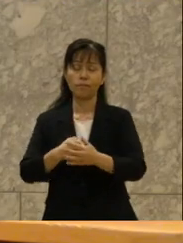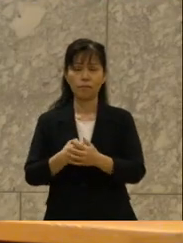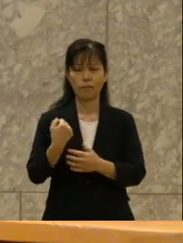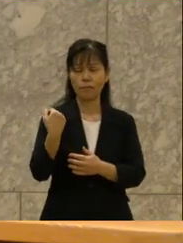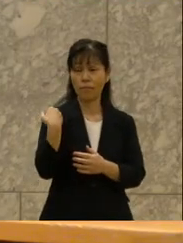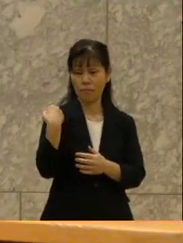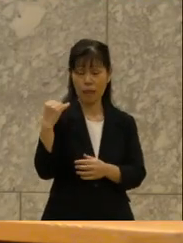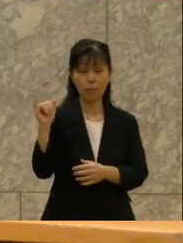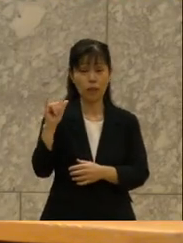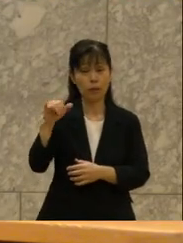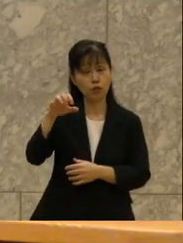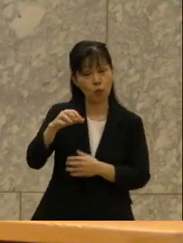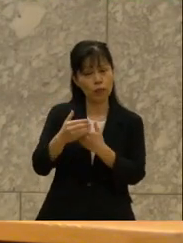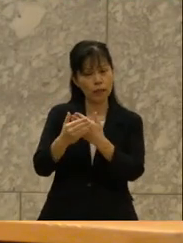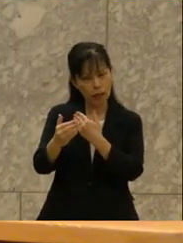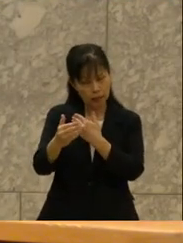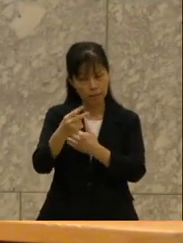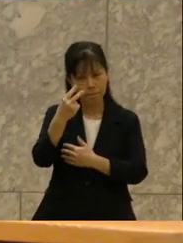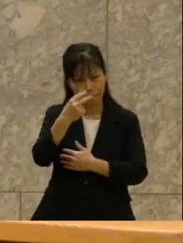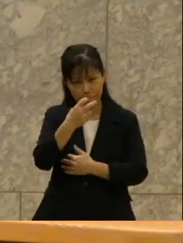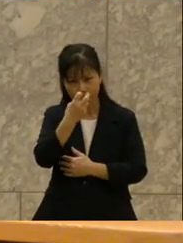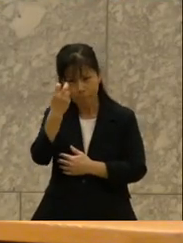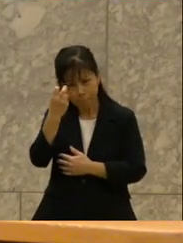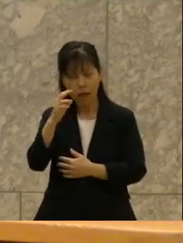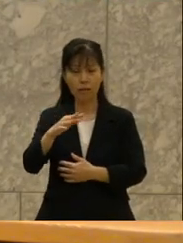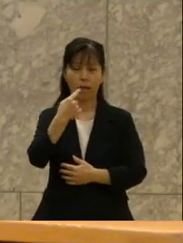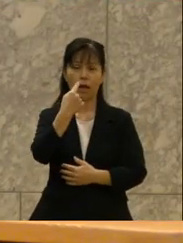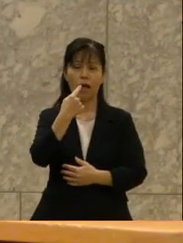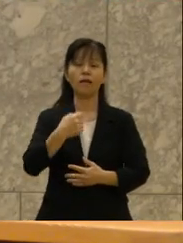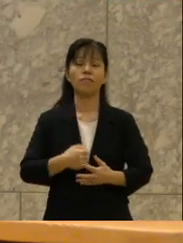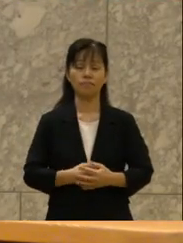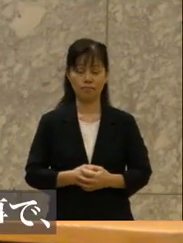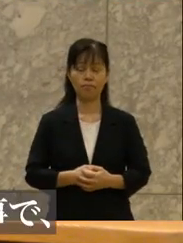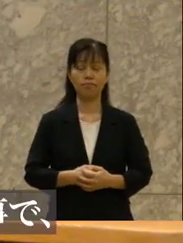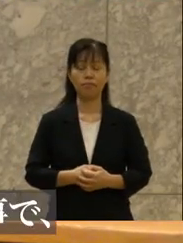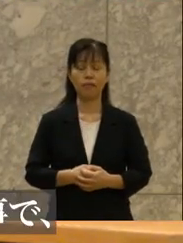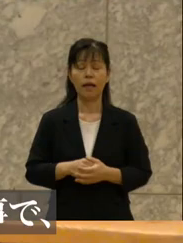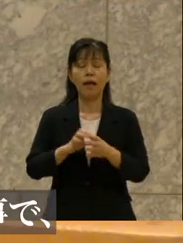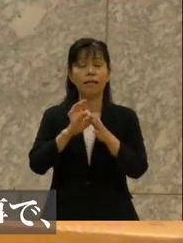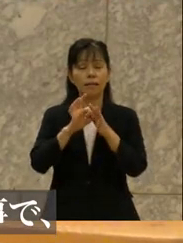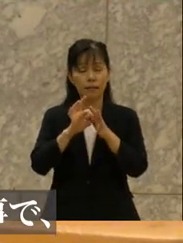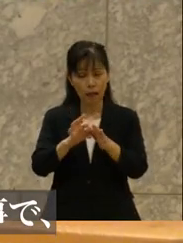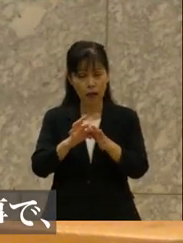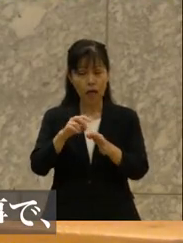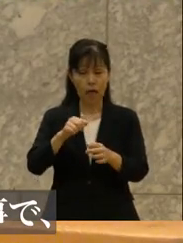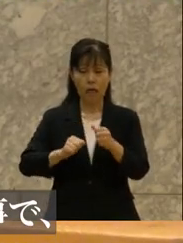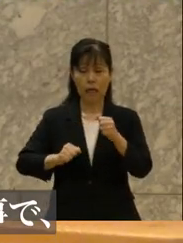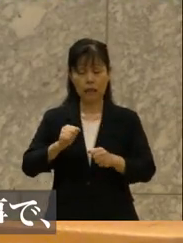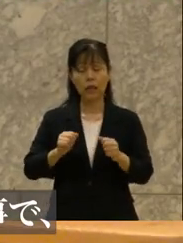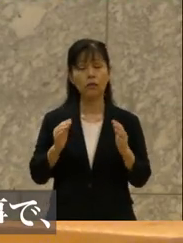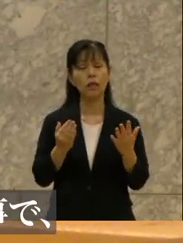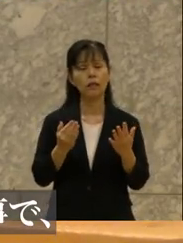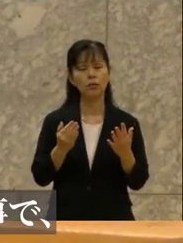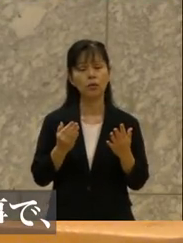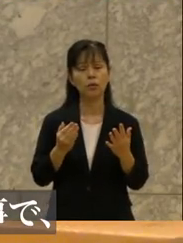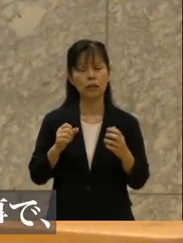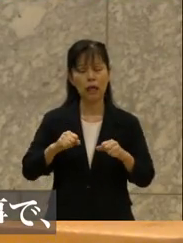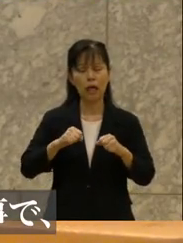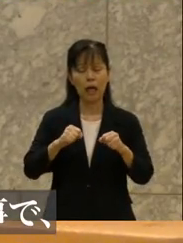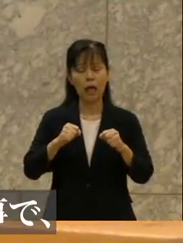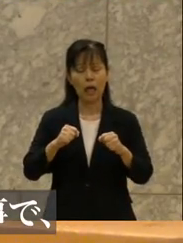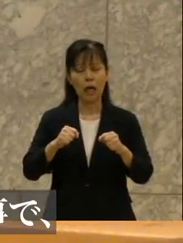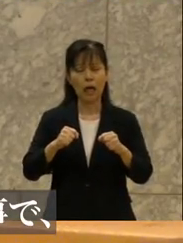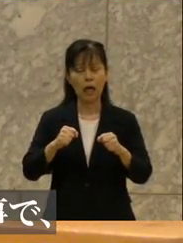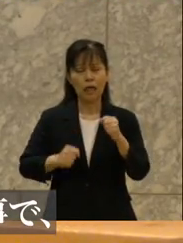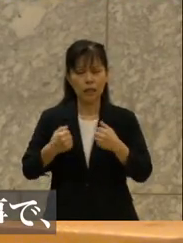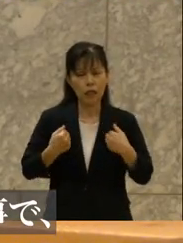ブダペストで改めて再確認できてそのだからこそその走らないとじゃなくて走りた